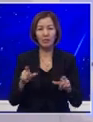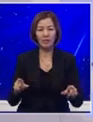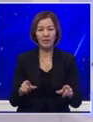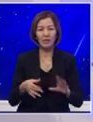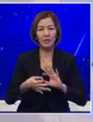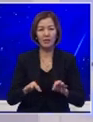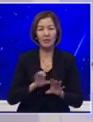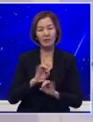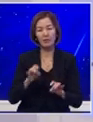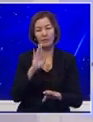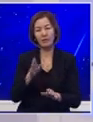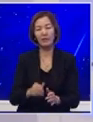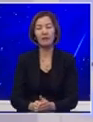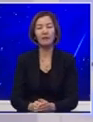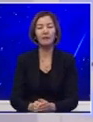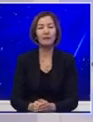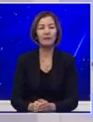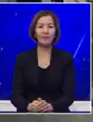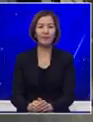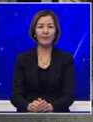пайдаланған жандар жайлы әріптесіміз тарқатады.